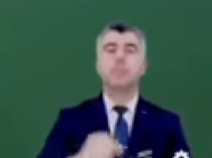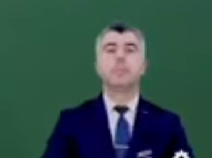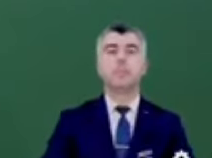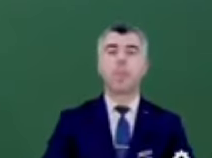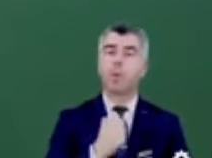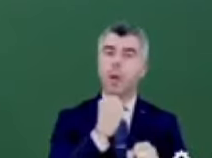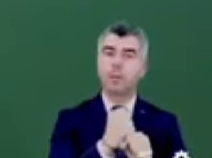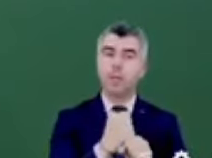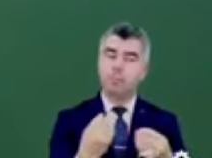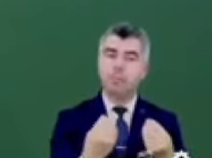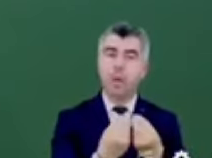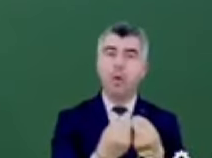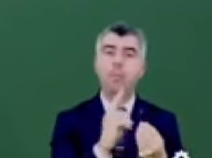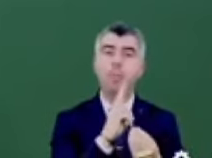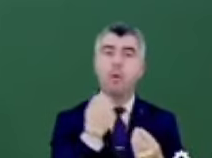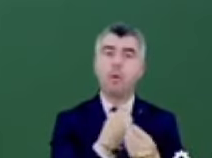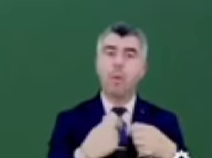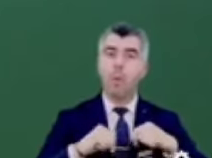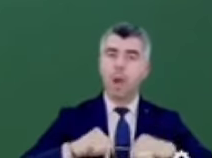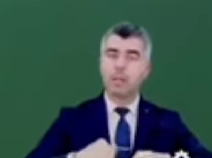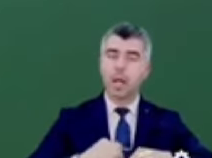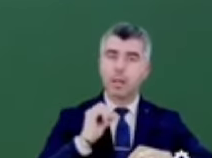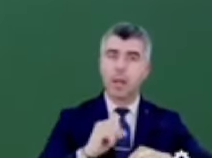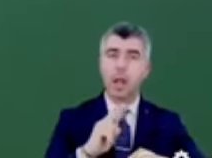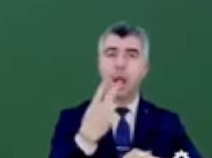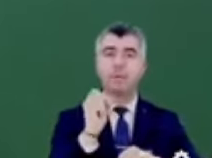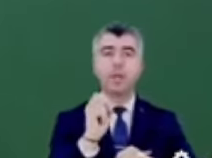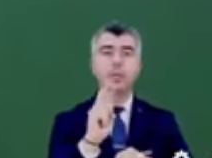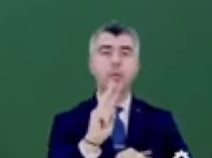وقمنا منذ سنه 2022